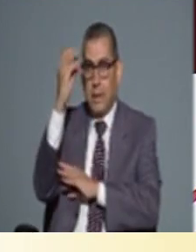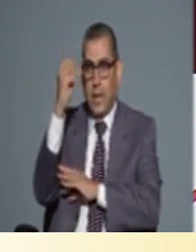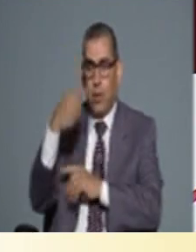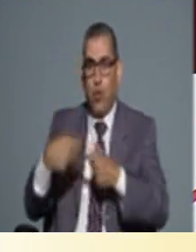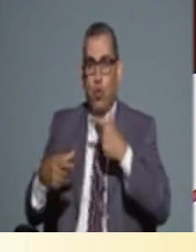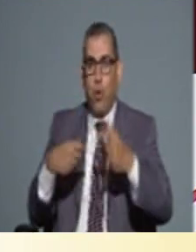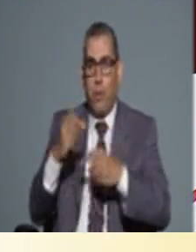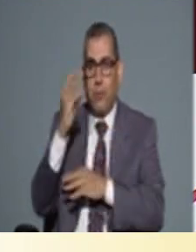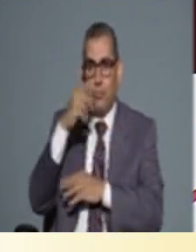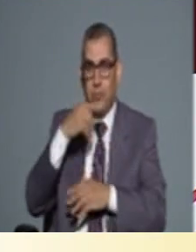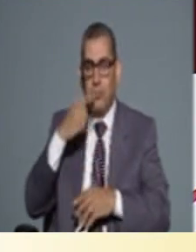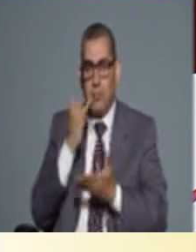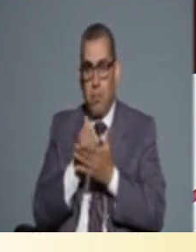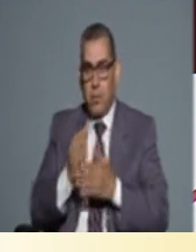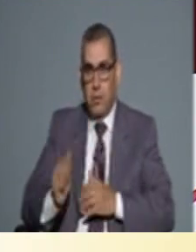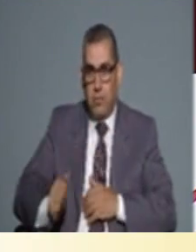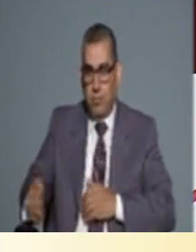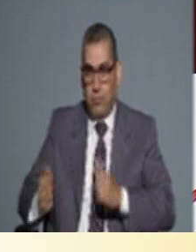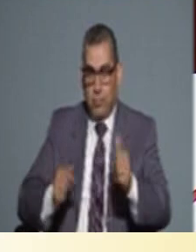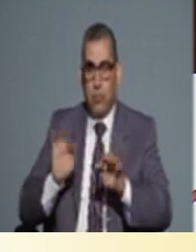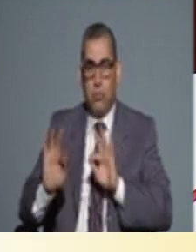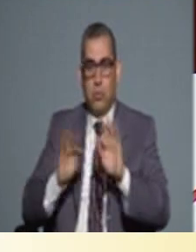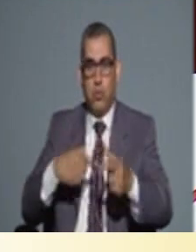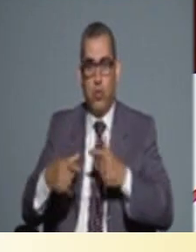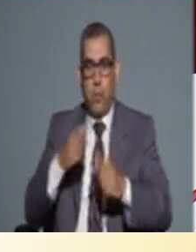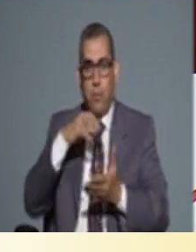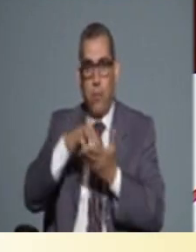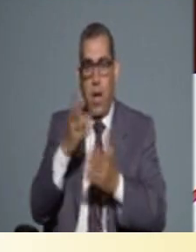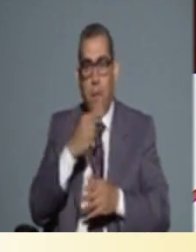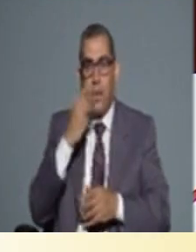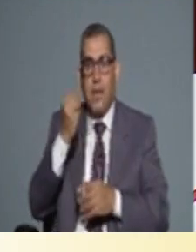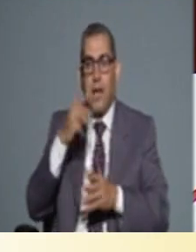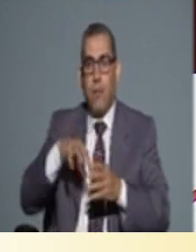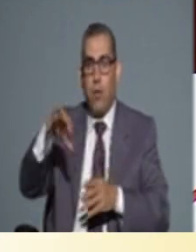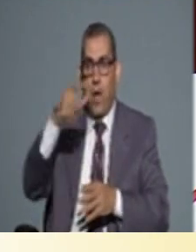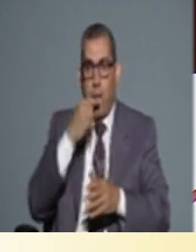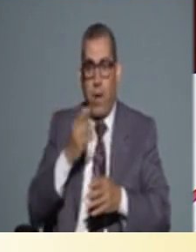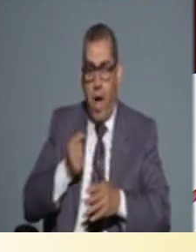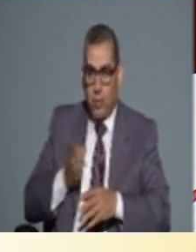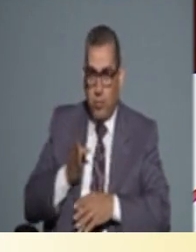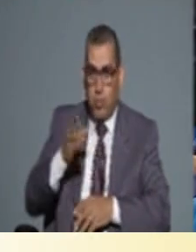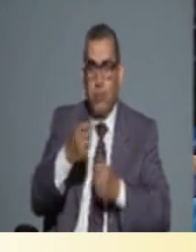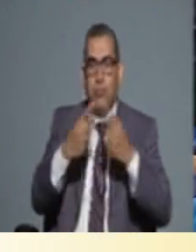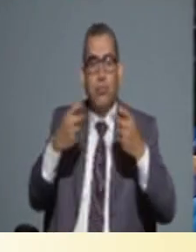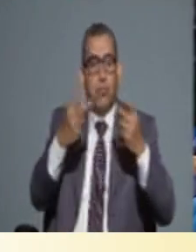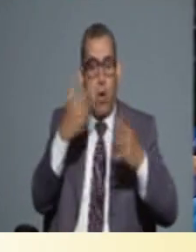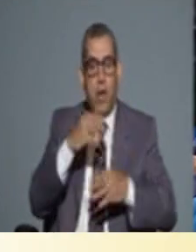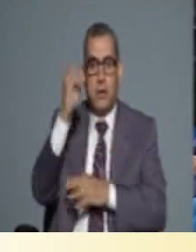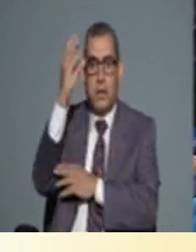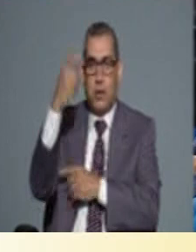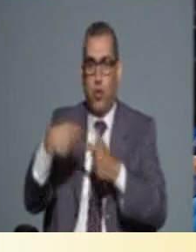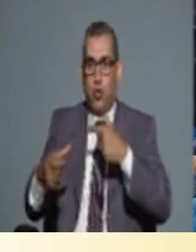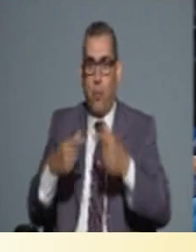الرئيسيه اللي احنا انتهينا تقريبا دلوقتي من تطويرهم بالكامل، اللي هو القاهره اسكندريه ثم بنها الزقازيق بورسعيد